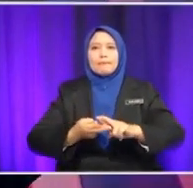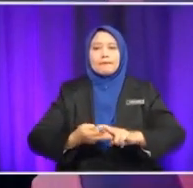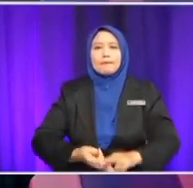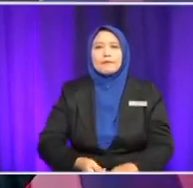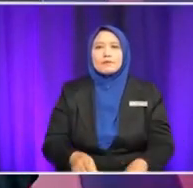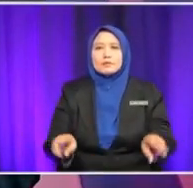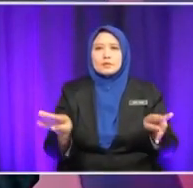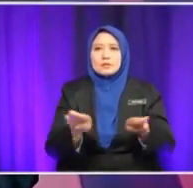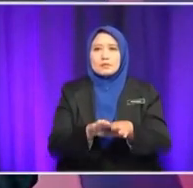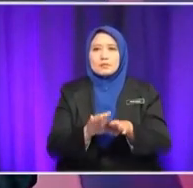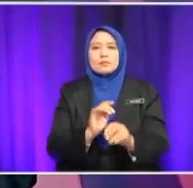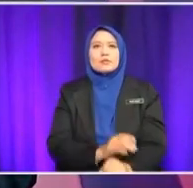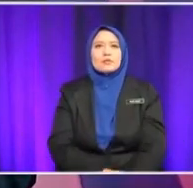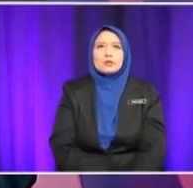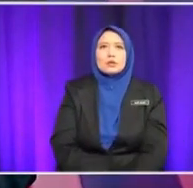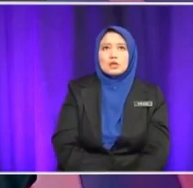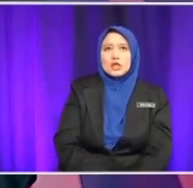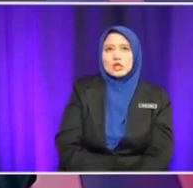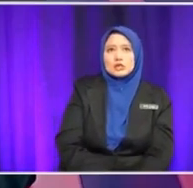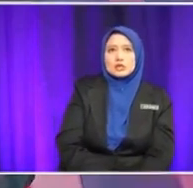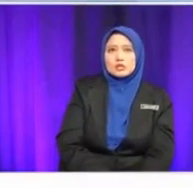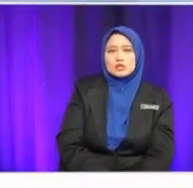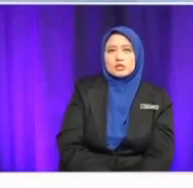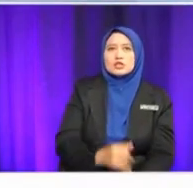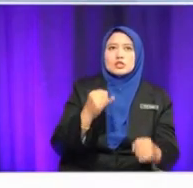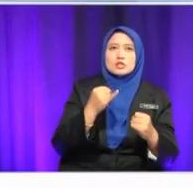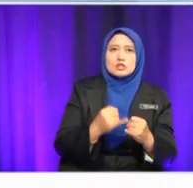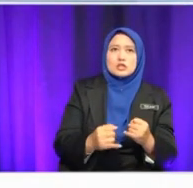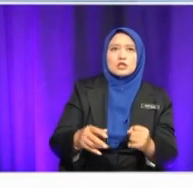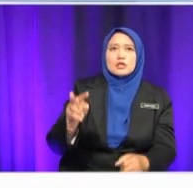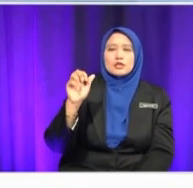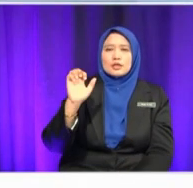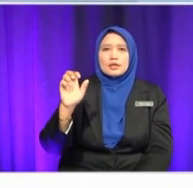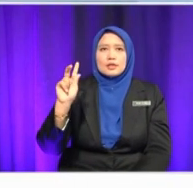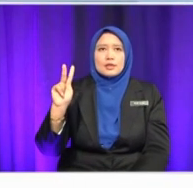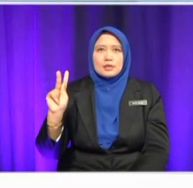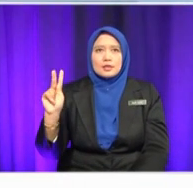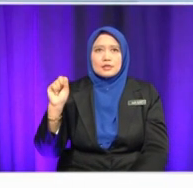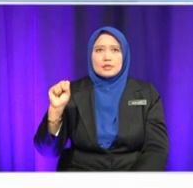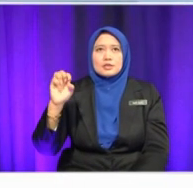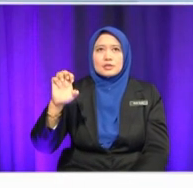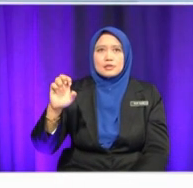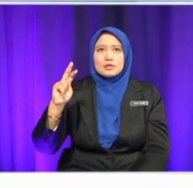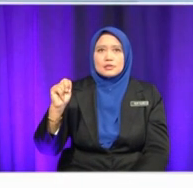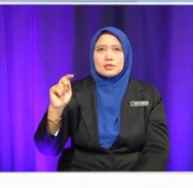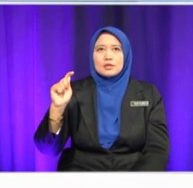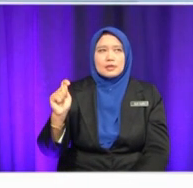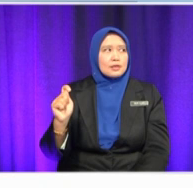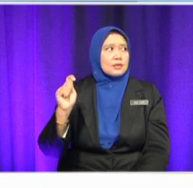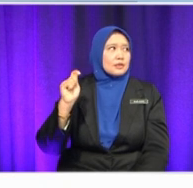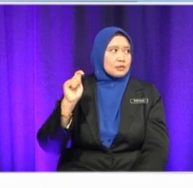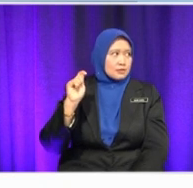seterusnya dari segi action yaitu kecerdasan kejutan Ya ialah Upaya atau